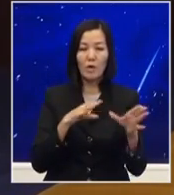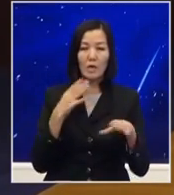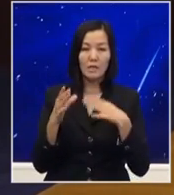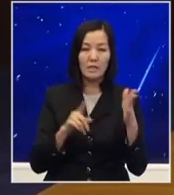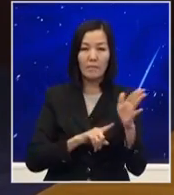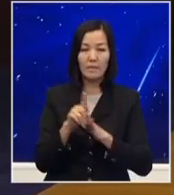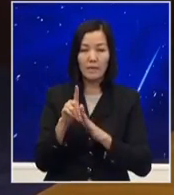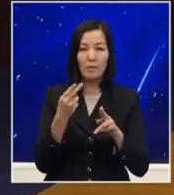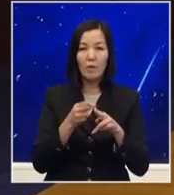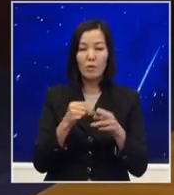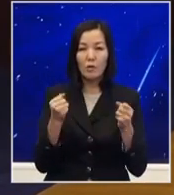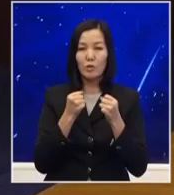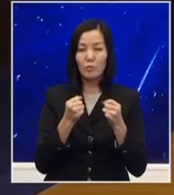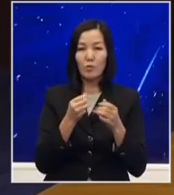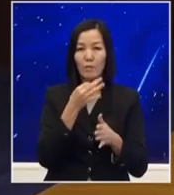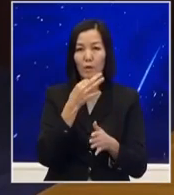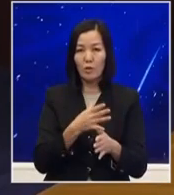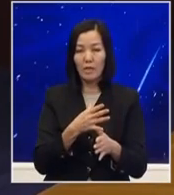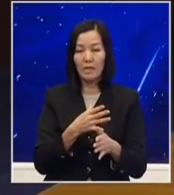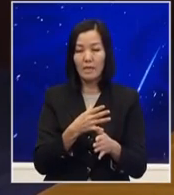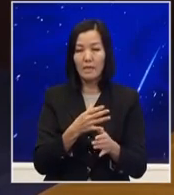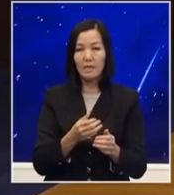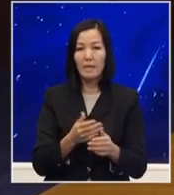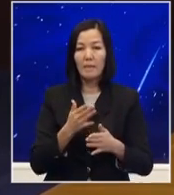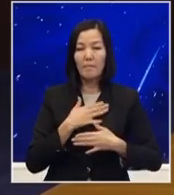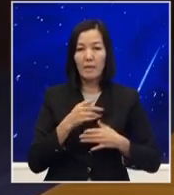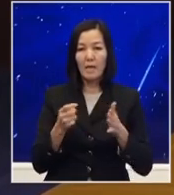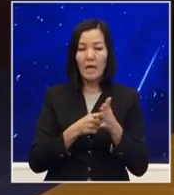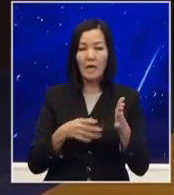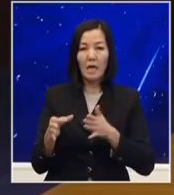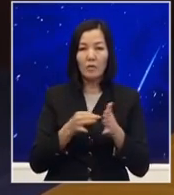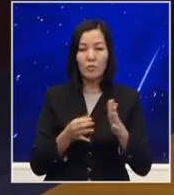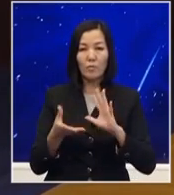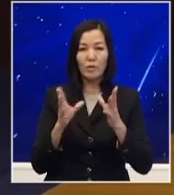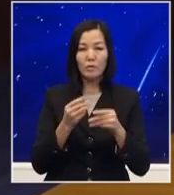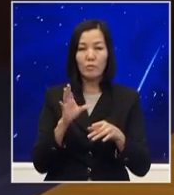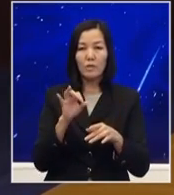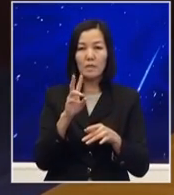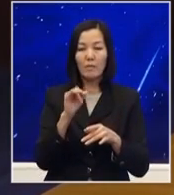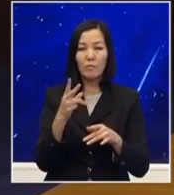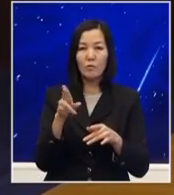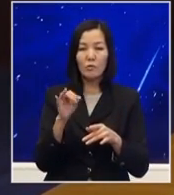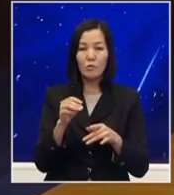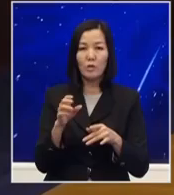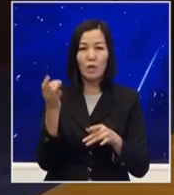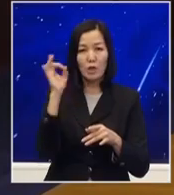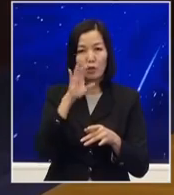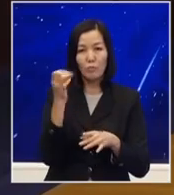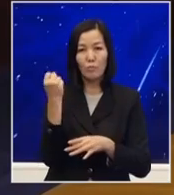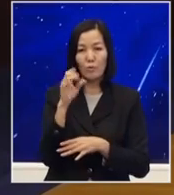бастадым. Өйткені спорттың бұл түрі маған қатты ұнайды. Мен Қарағанды облысы бойынша самбо мен дзюдодан чемпион